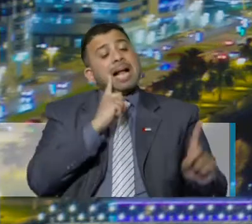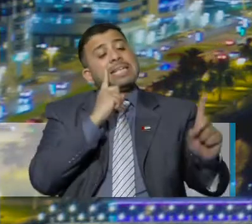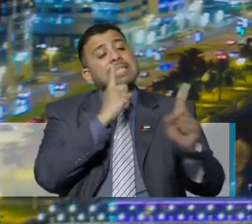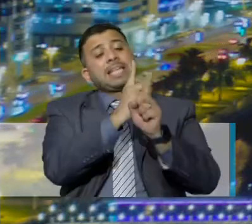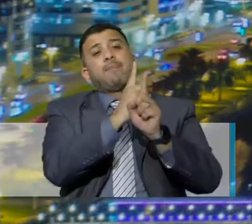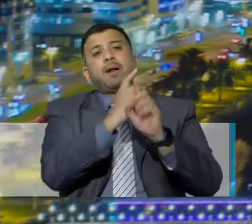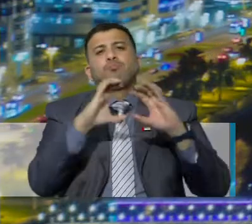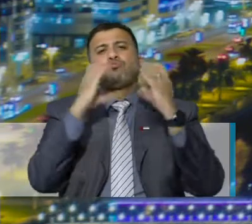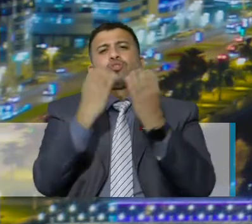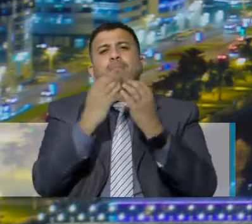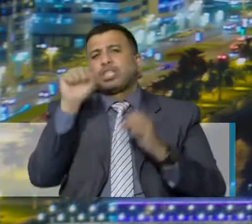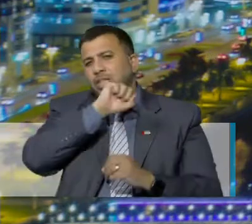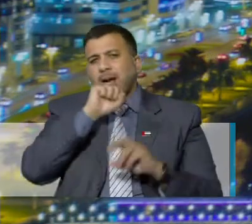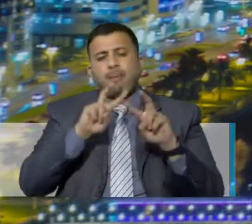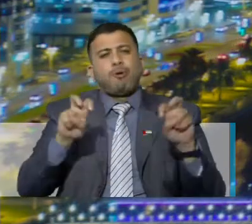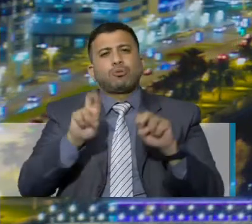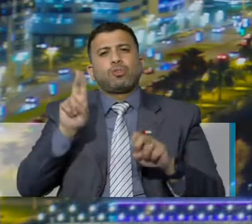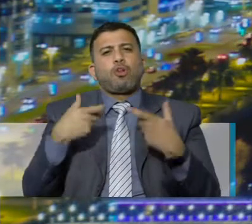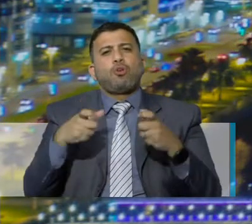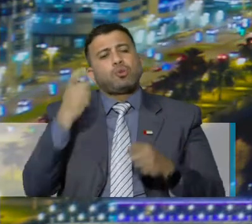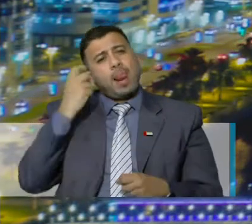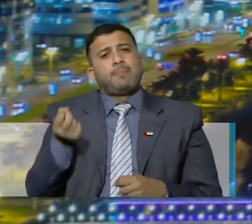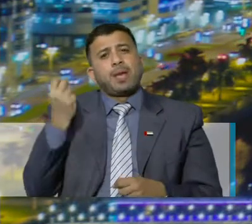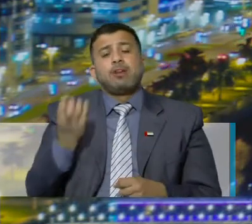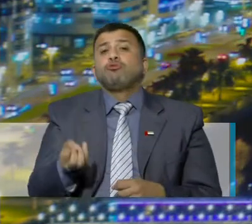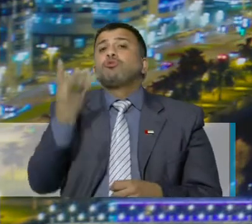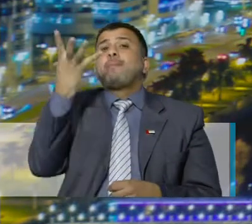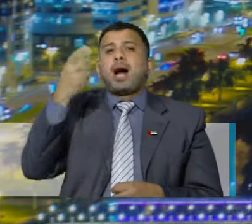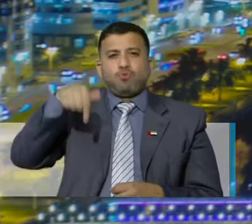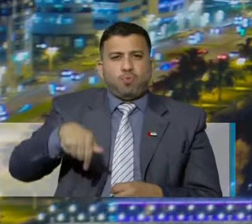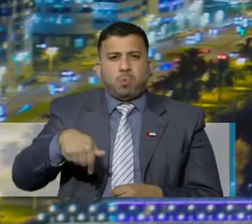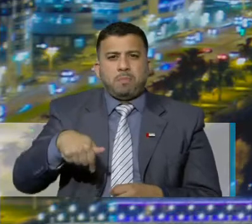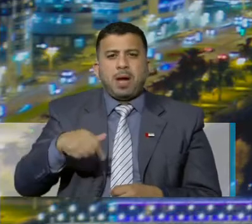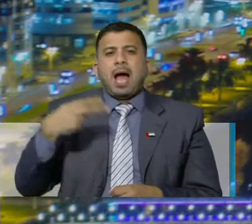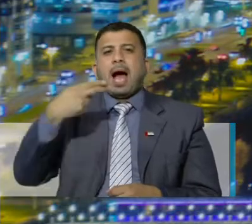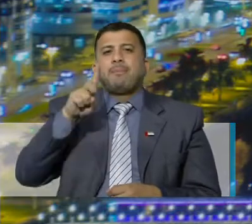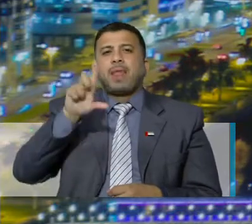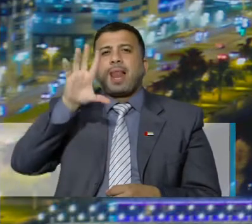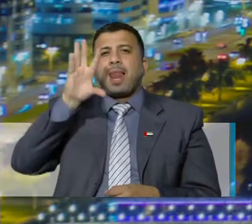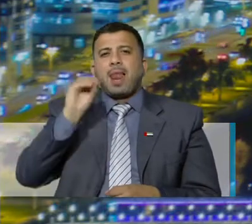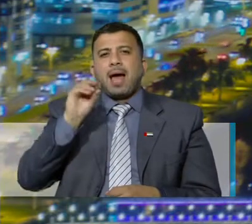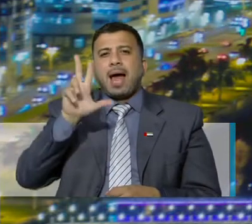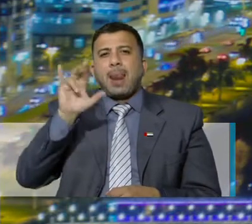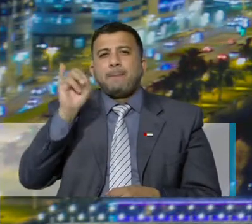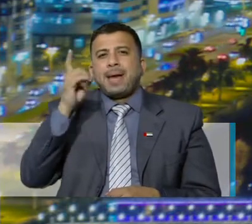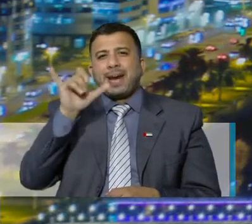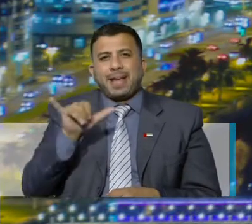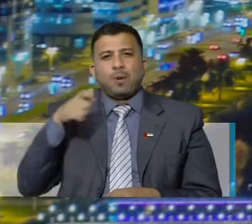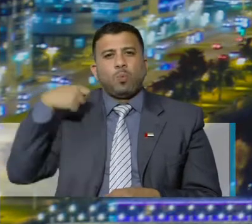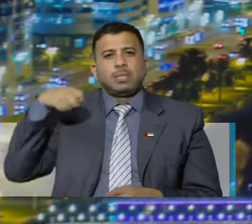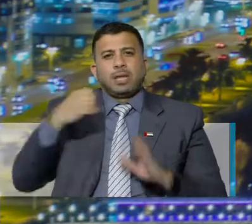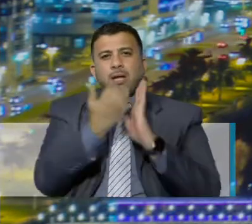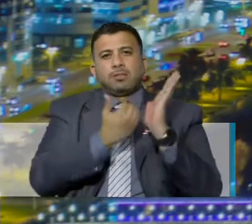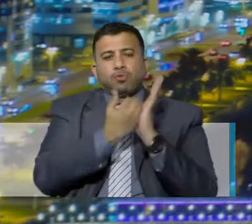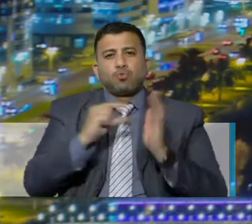استقبل مجمع الشارقة للبحوث والتكنولوجيا والابتكار صباح اليوم كل من معالي عبد الله بن طوق المري وزير الاقتصاد،